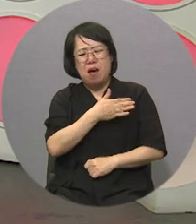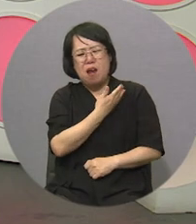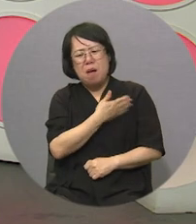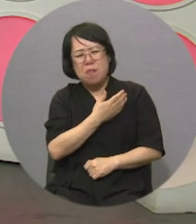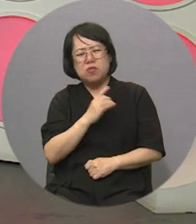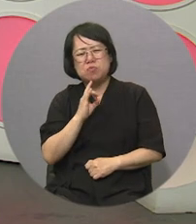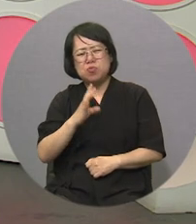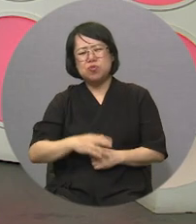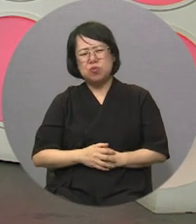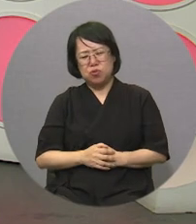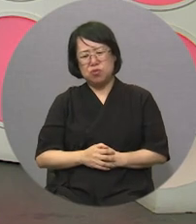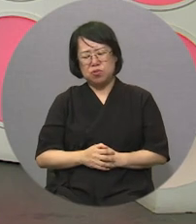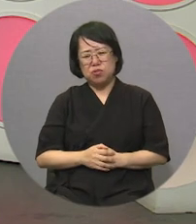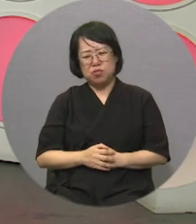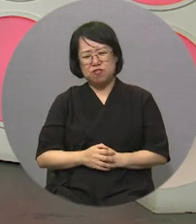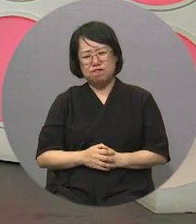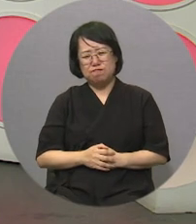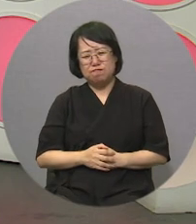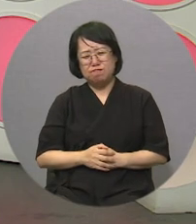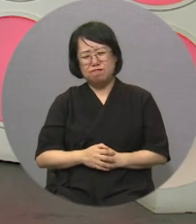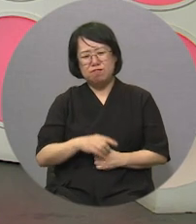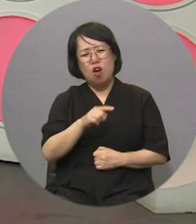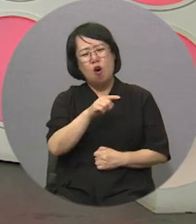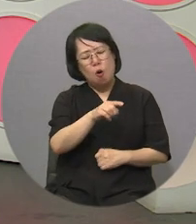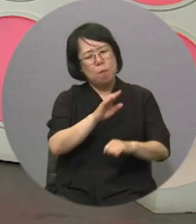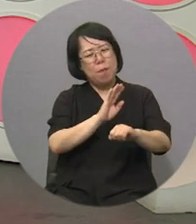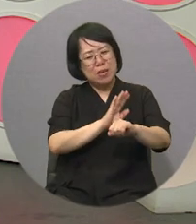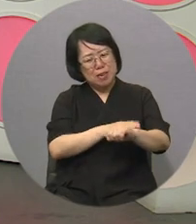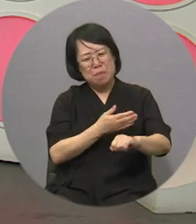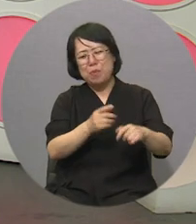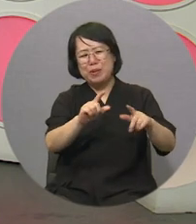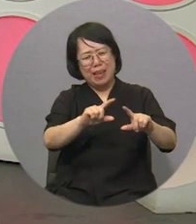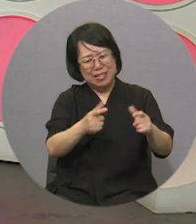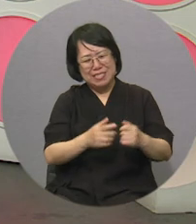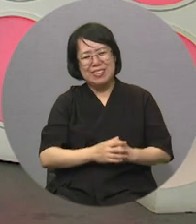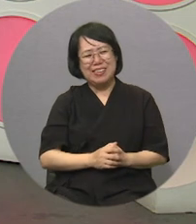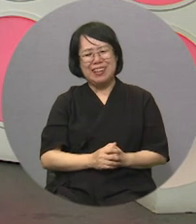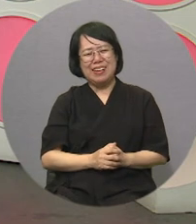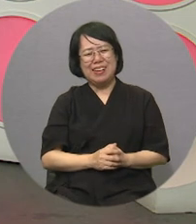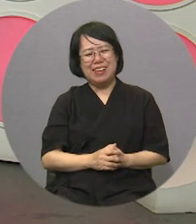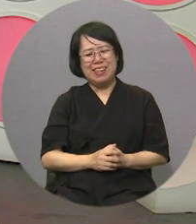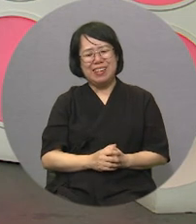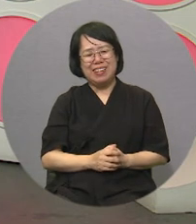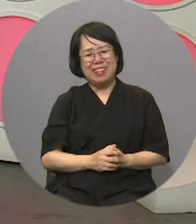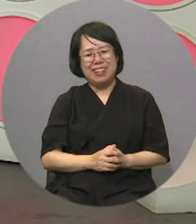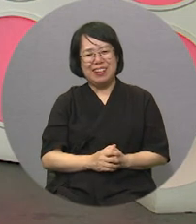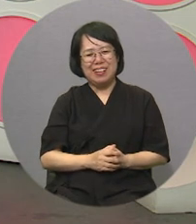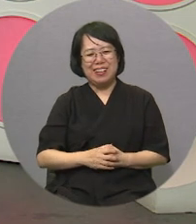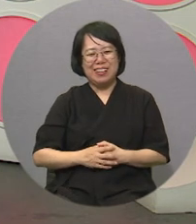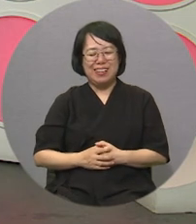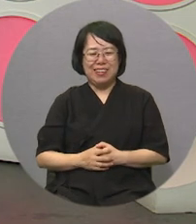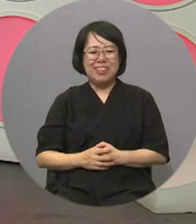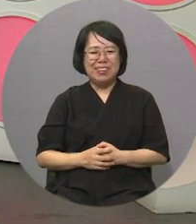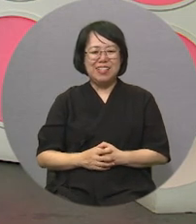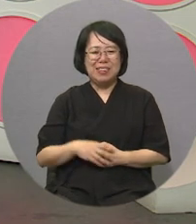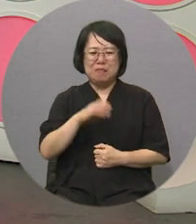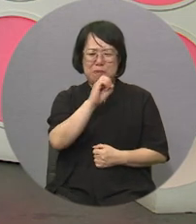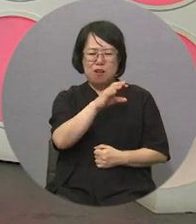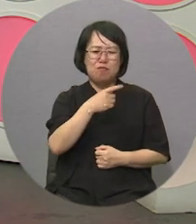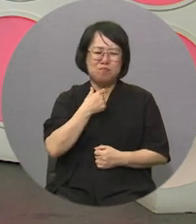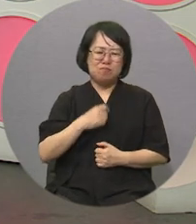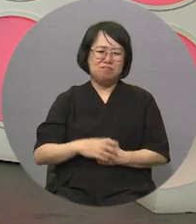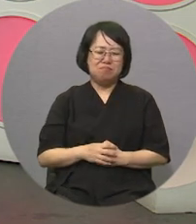주고 싶었습니다 오늘에도 감동 사형 있네요네 그래요 이게 참 어떻게 말씀을 드리기 참